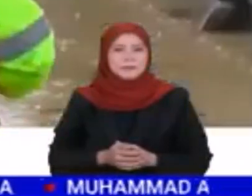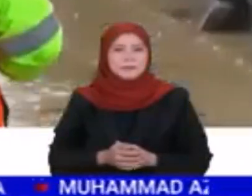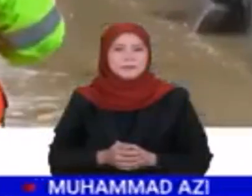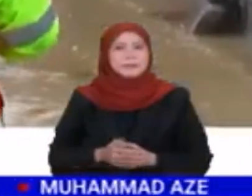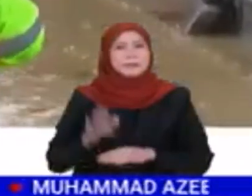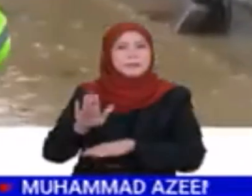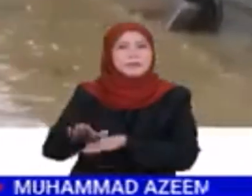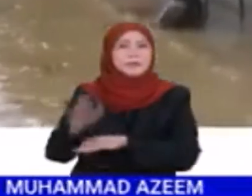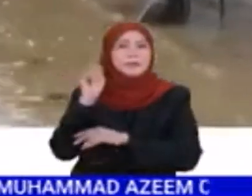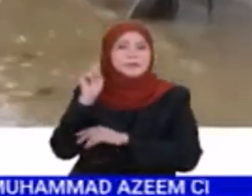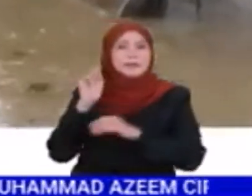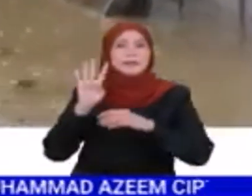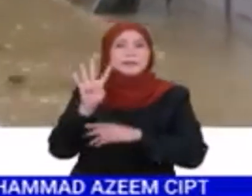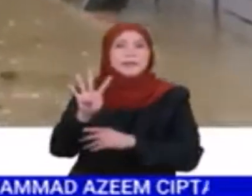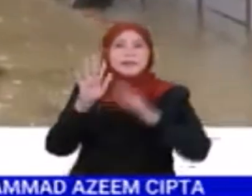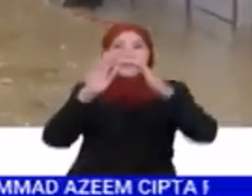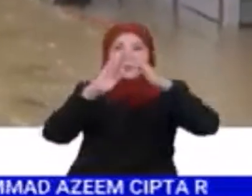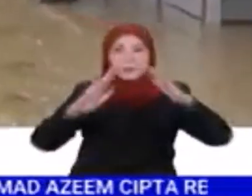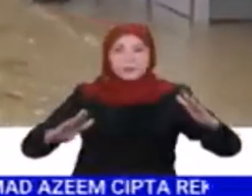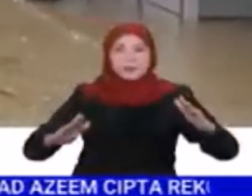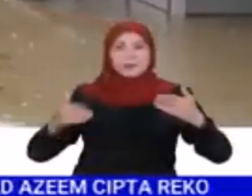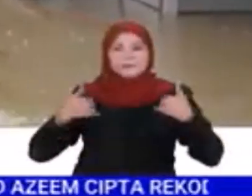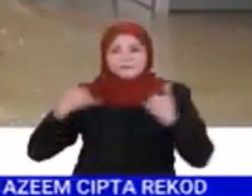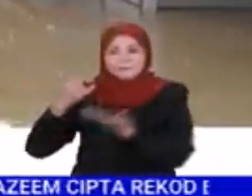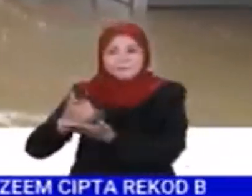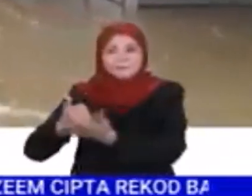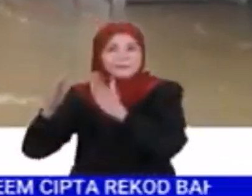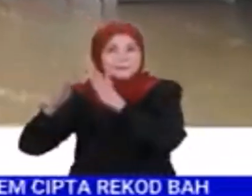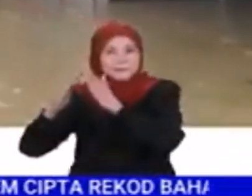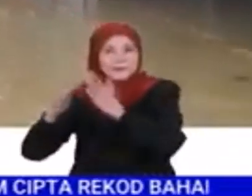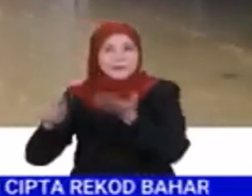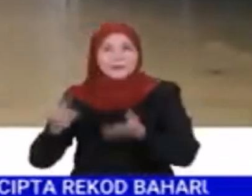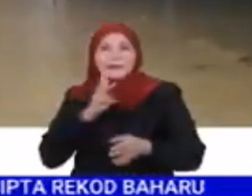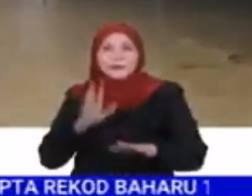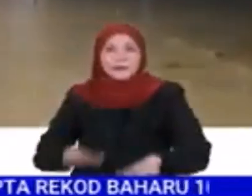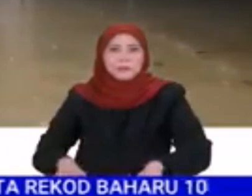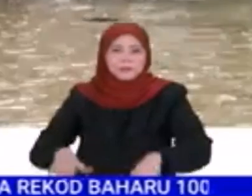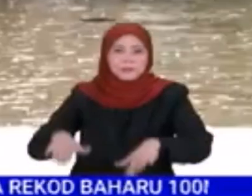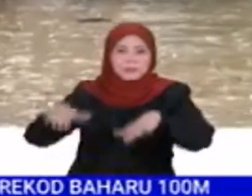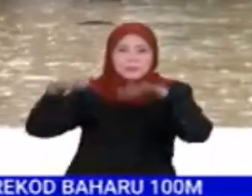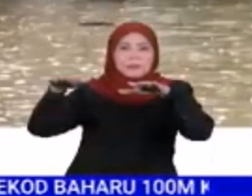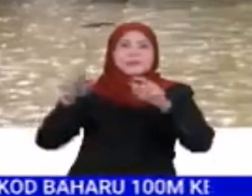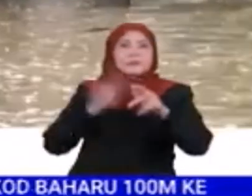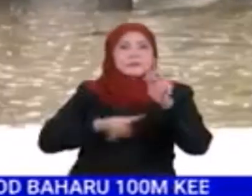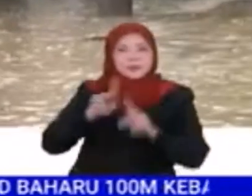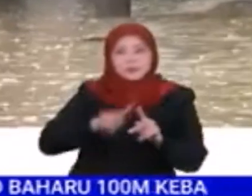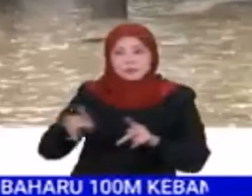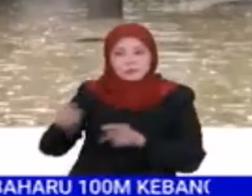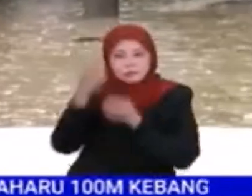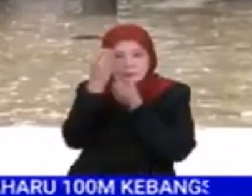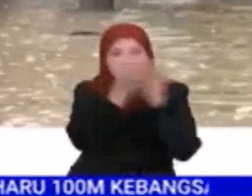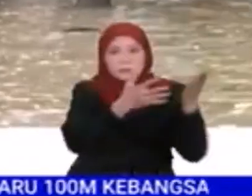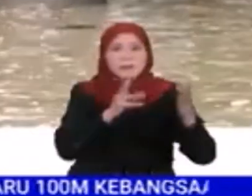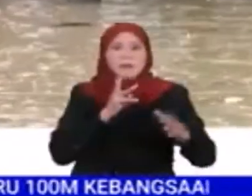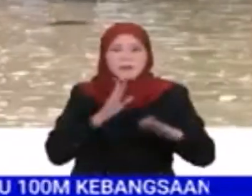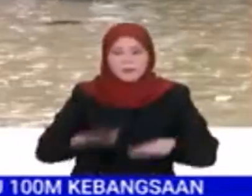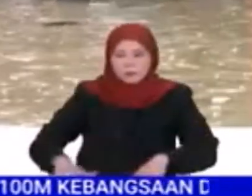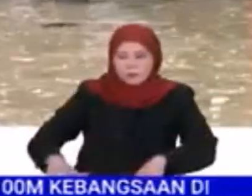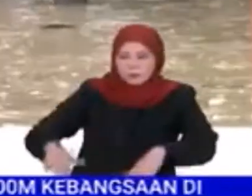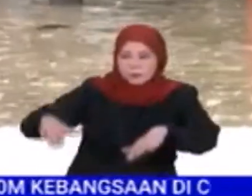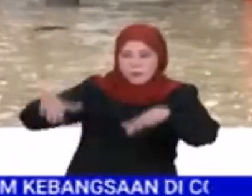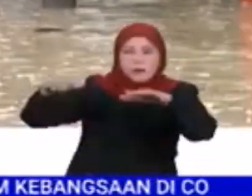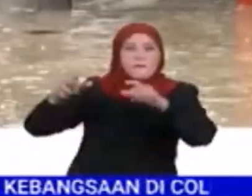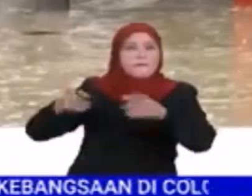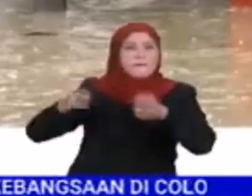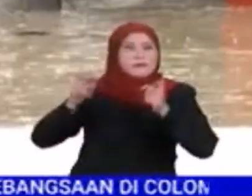Petang tadi, empat buah rumah berpenghuni di Kampung Baru Muhammad Amin dinaiki air. Penduduk yang ditemui maklumkan paras air naik dengan